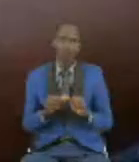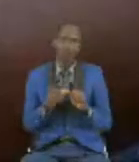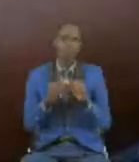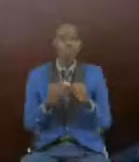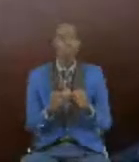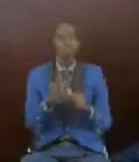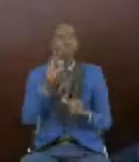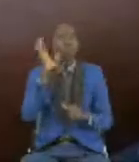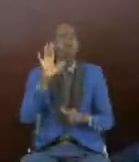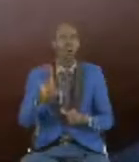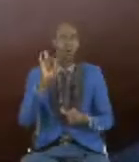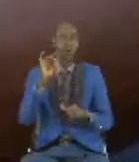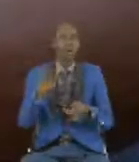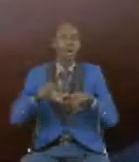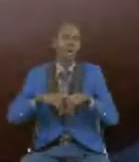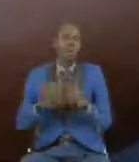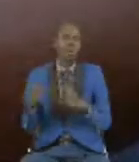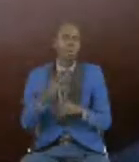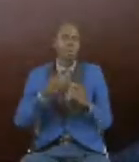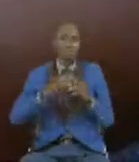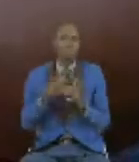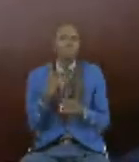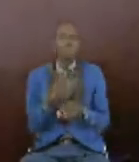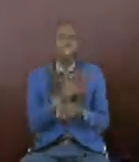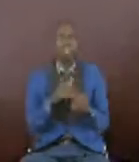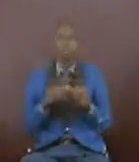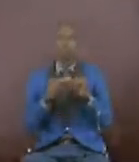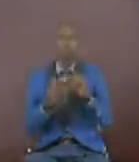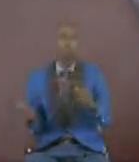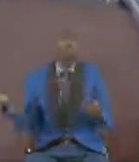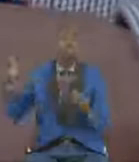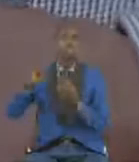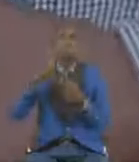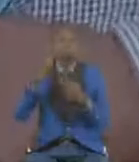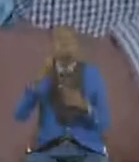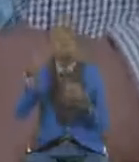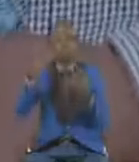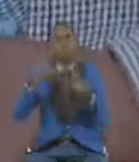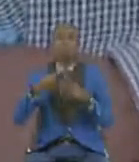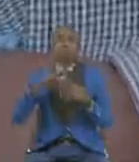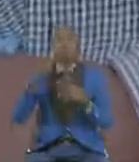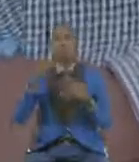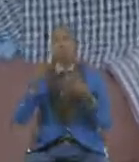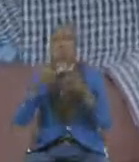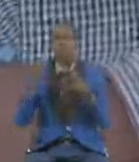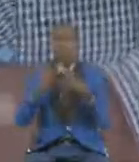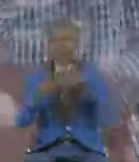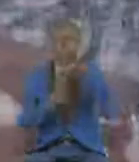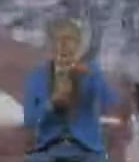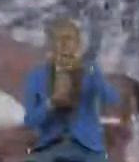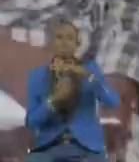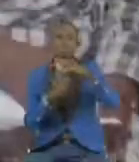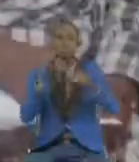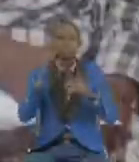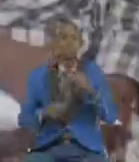soutien. Alors, comme ils ont commencé, ils ont continué jusqu'à ce qu'ils sont parvenus à la fin, au sommet, à